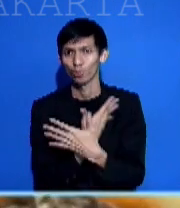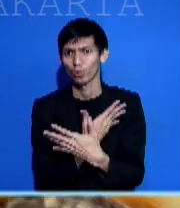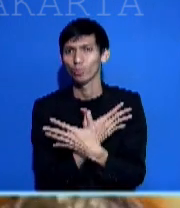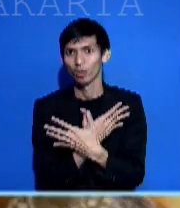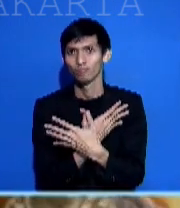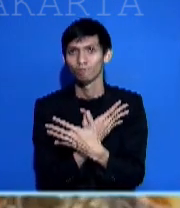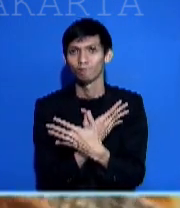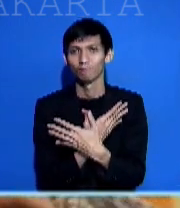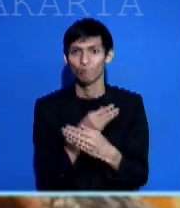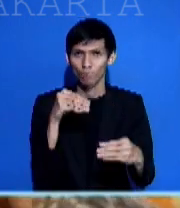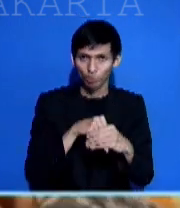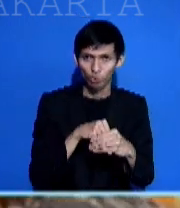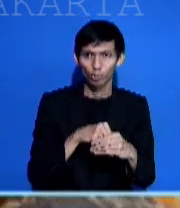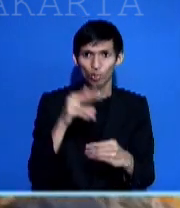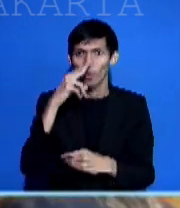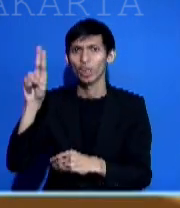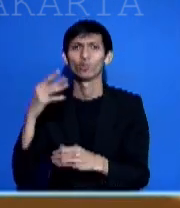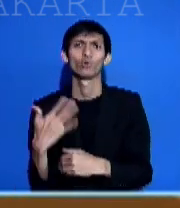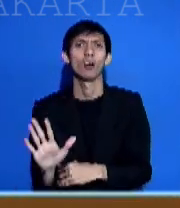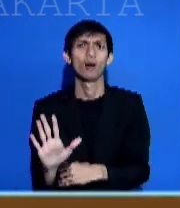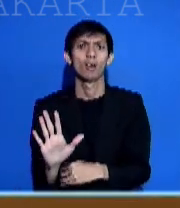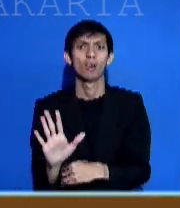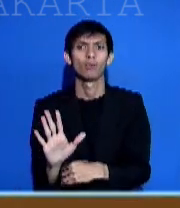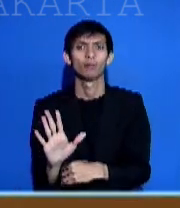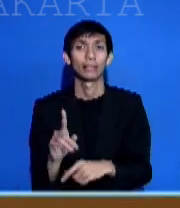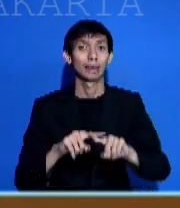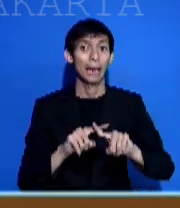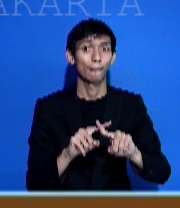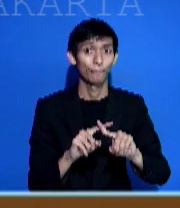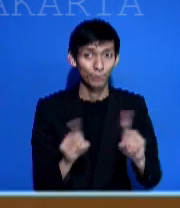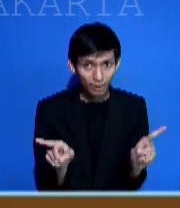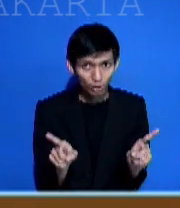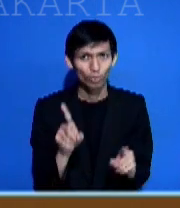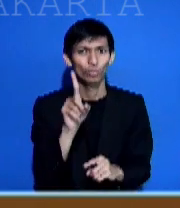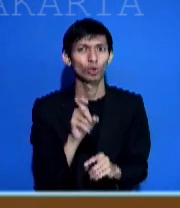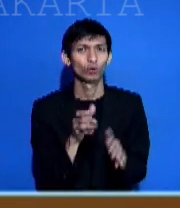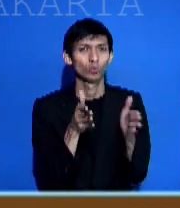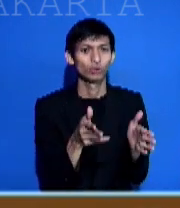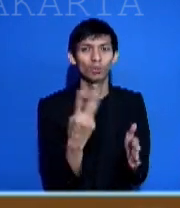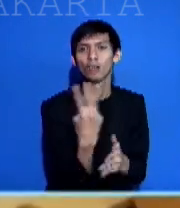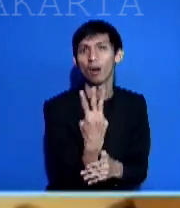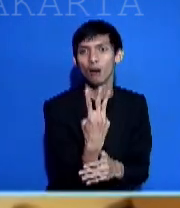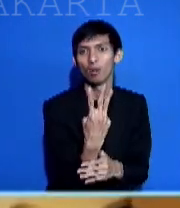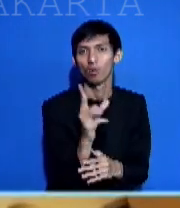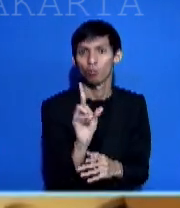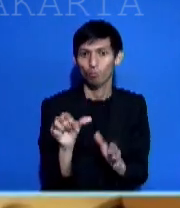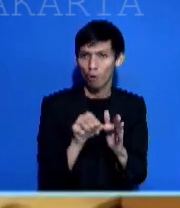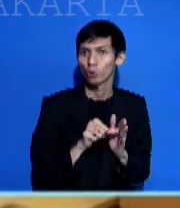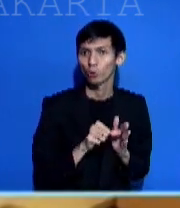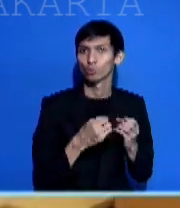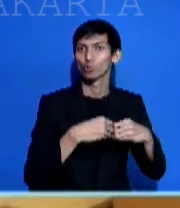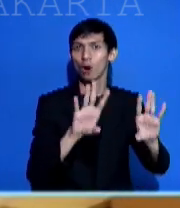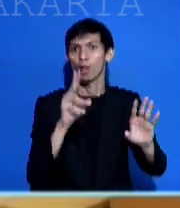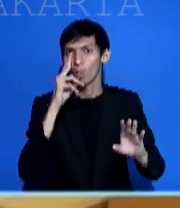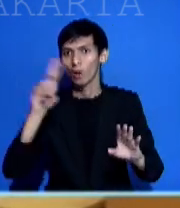sudah masuk ke daftar ekspor, namun mereka masih menggunakan pihak ketiga untuk mengekspor produknya. Atas dasar inilah,